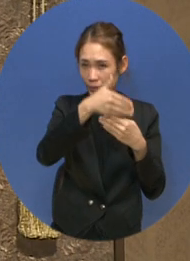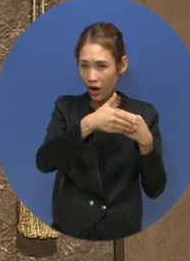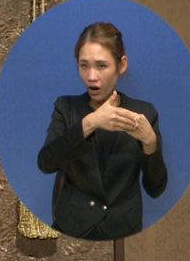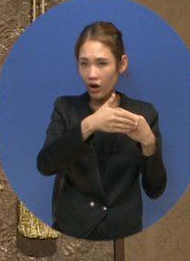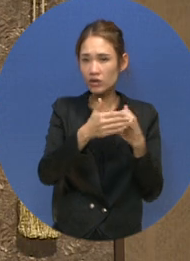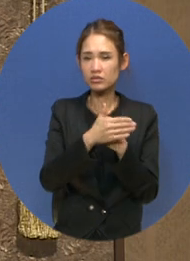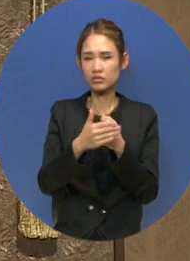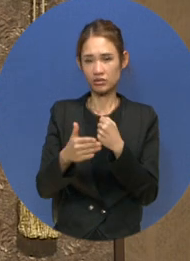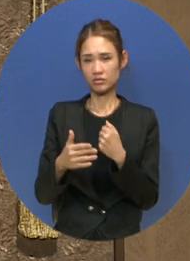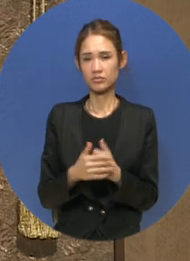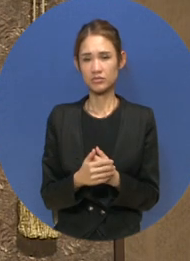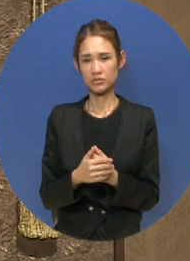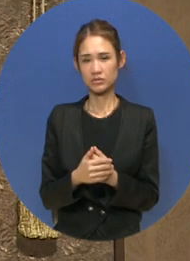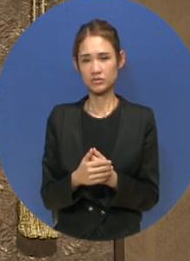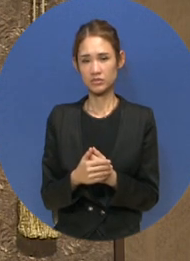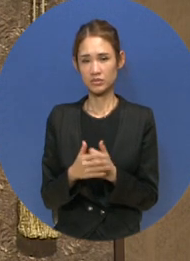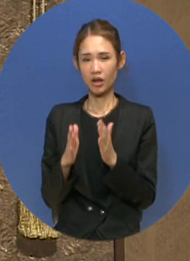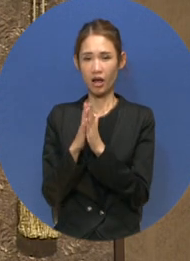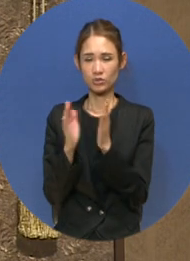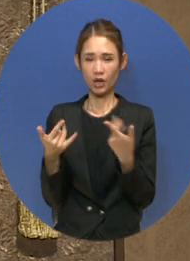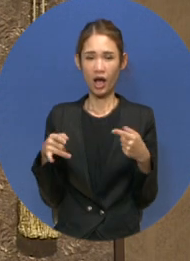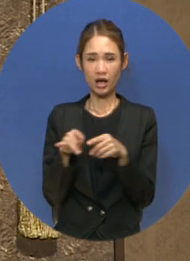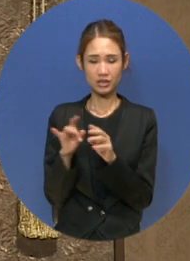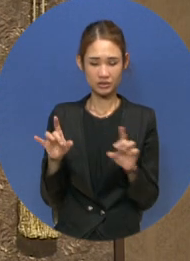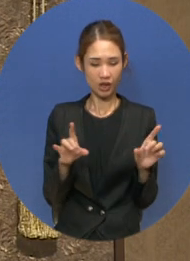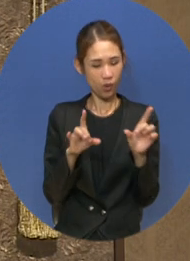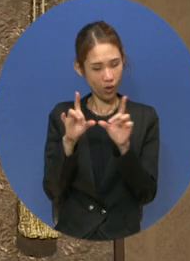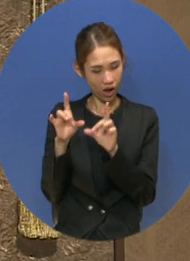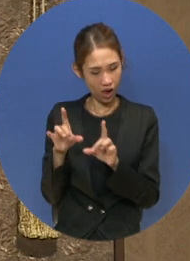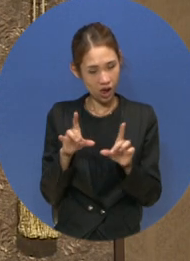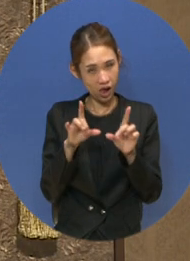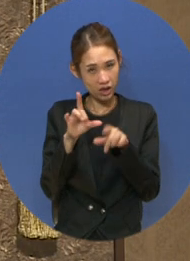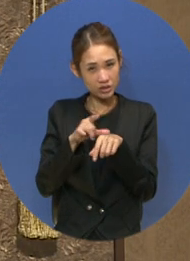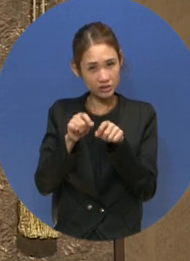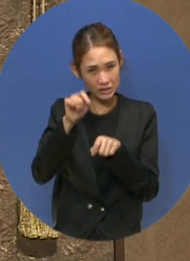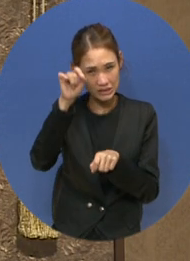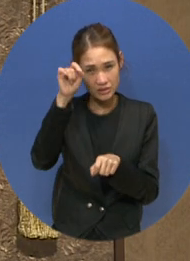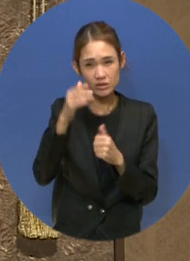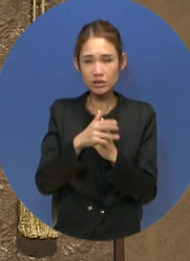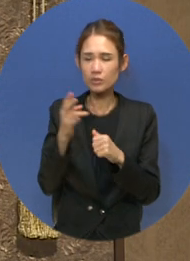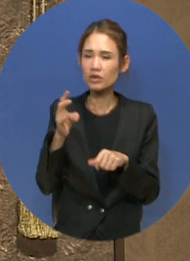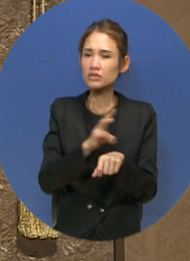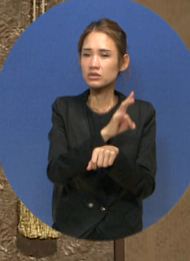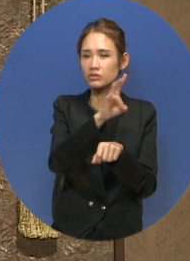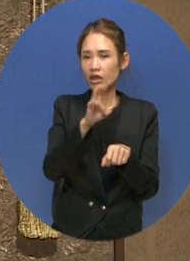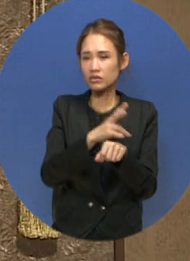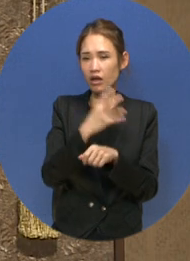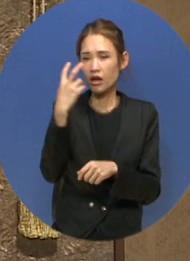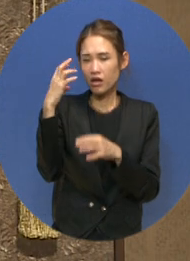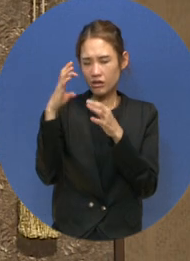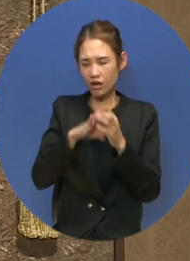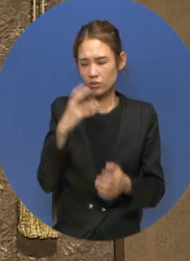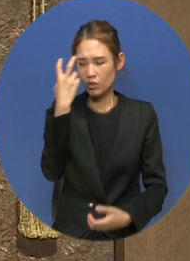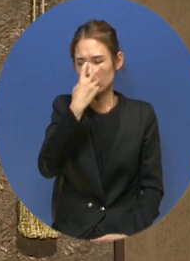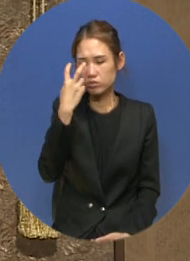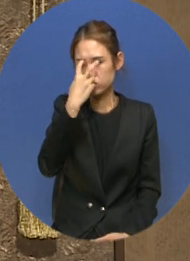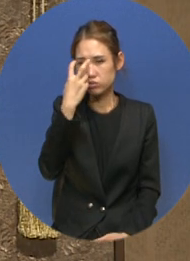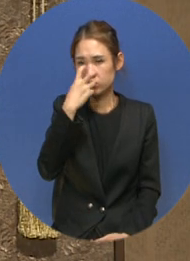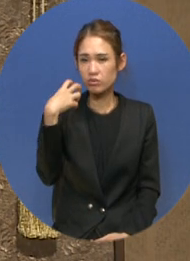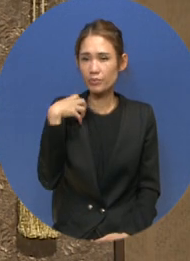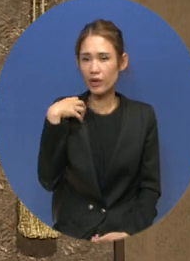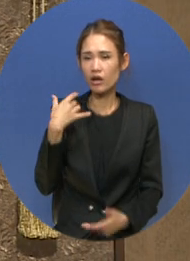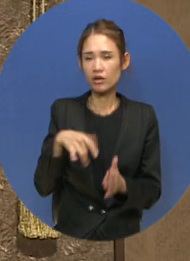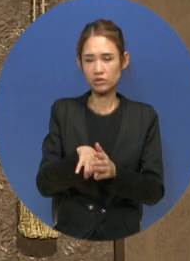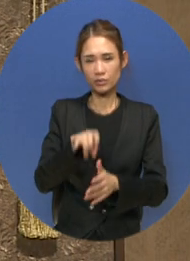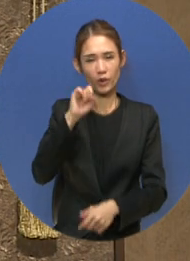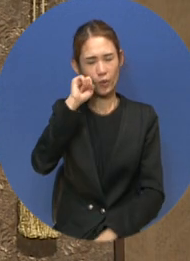함으로써 가족들과 함께 생활을 하다 보니까 24시간 케어를 해야 되는 가족들의 입장에서는 굉장히 어려움이